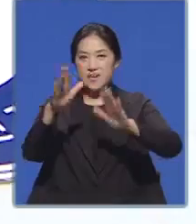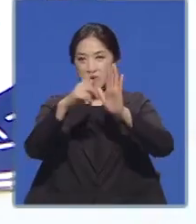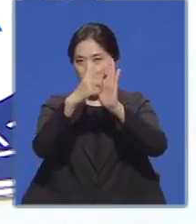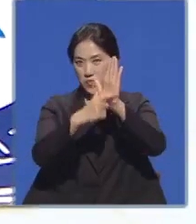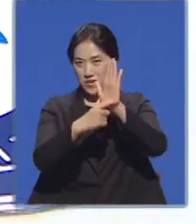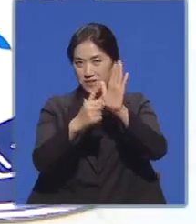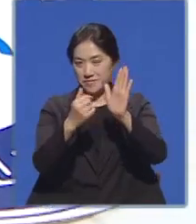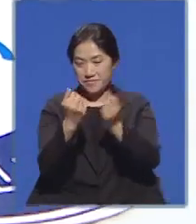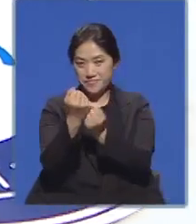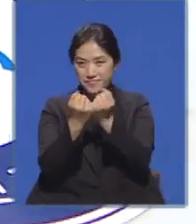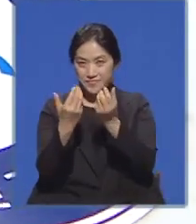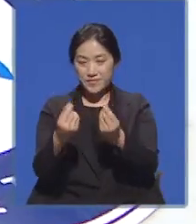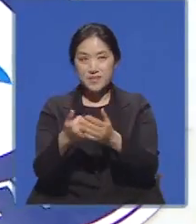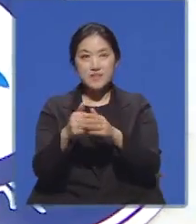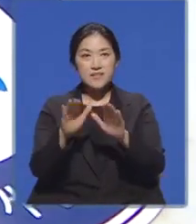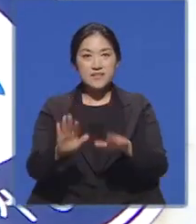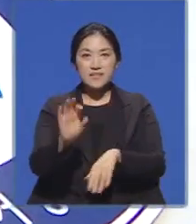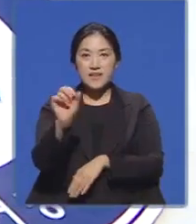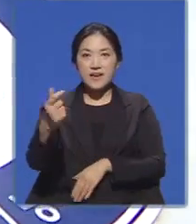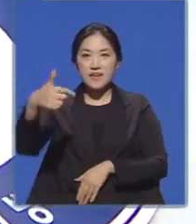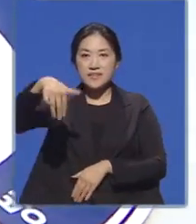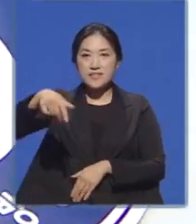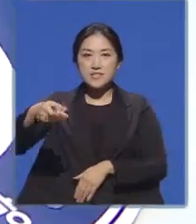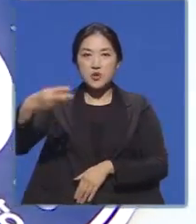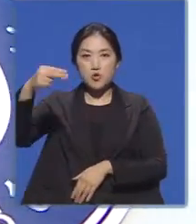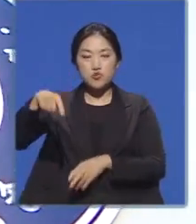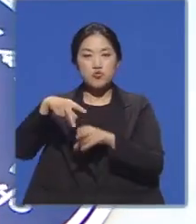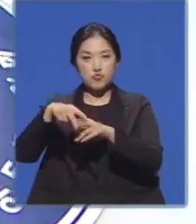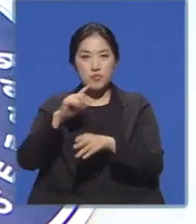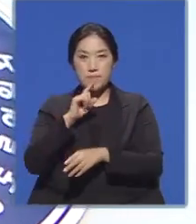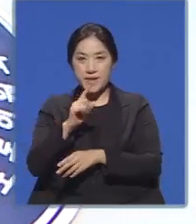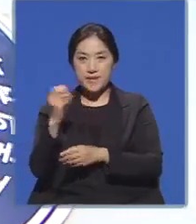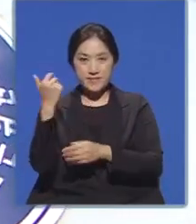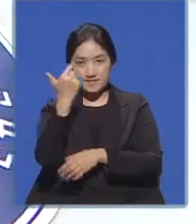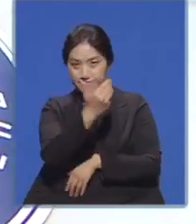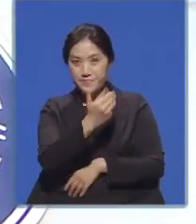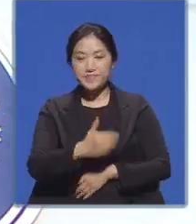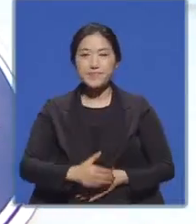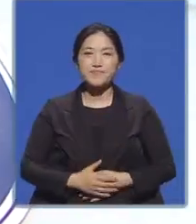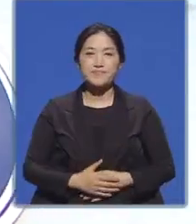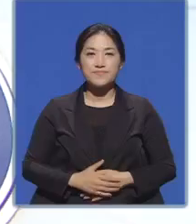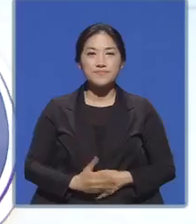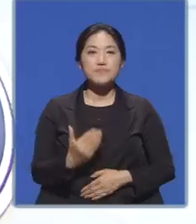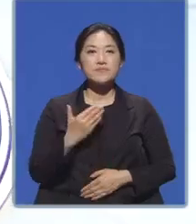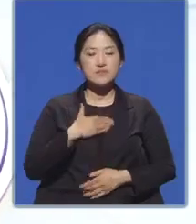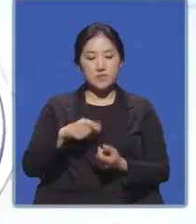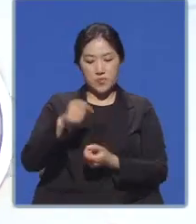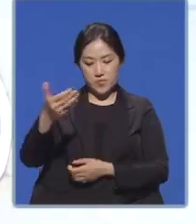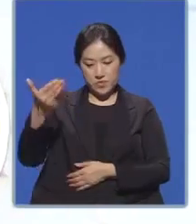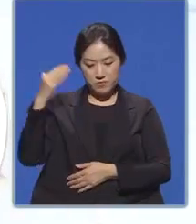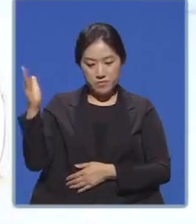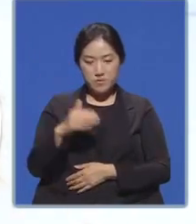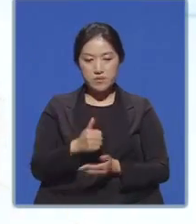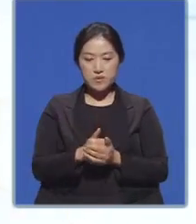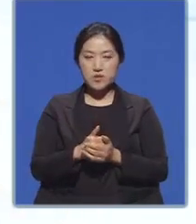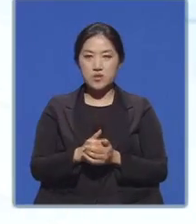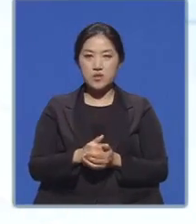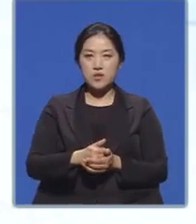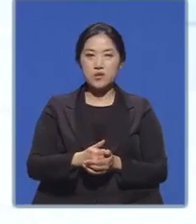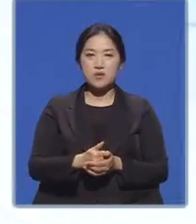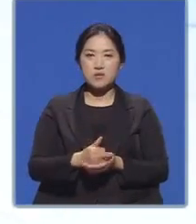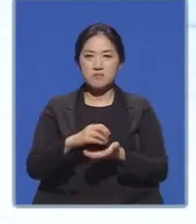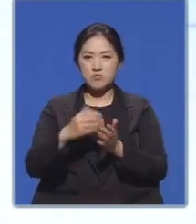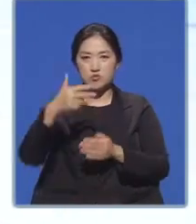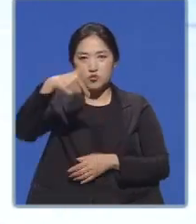들어봤고요. 자, 이번엔 안철수 후보 말씀하실 차례죠. 저는 오래전부터 중부담